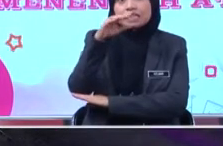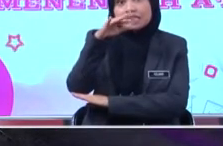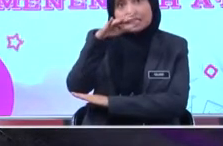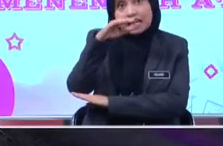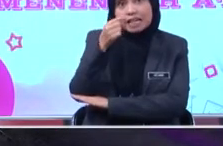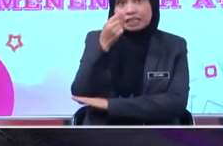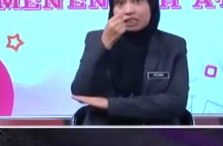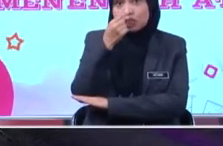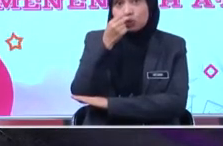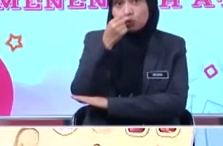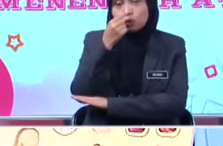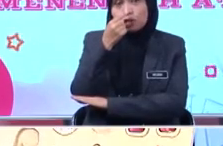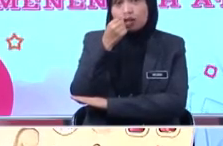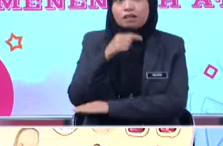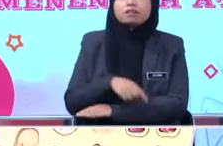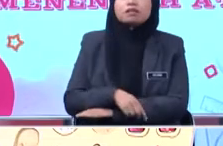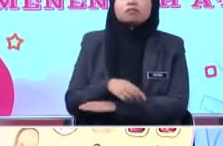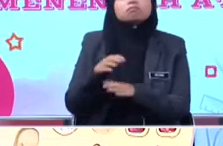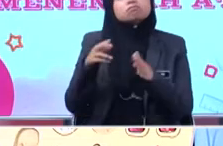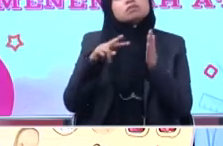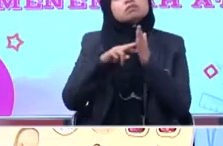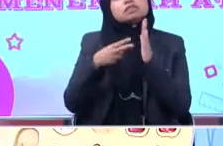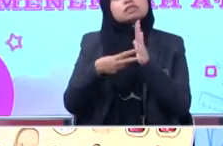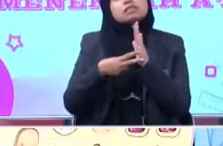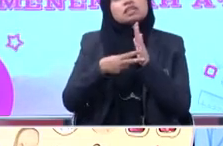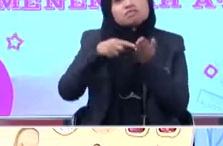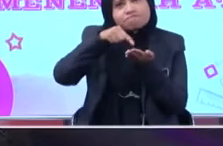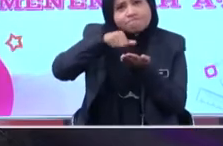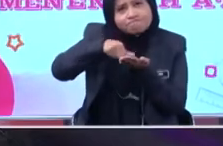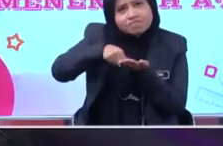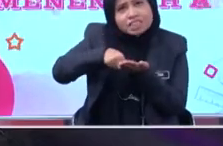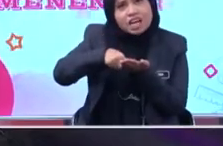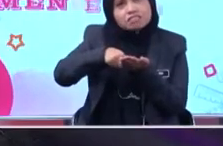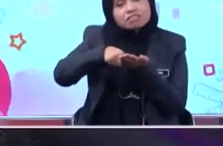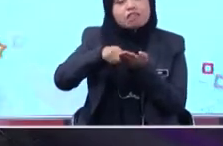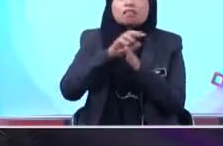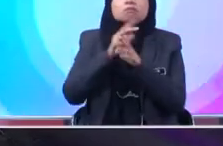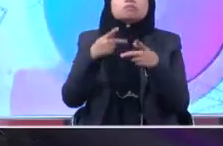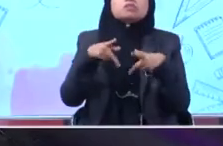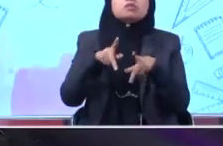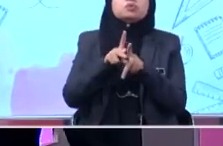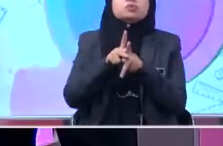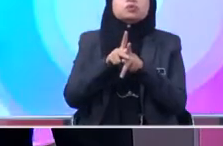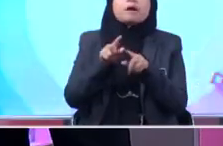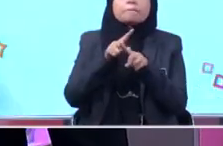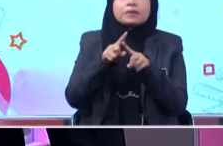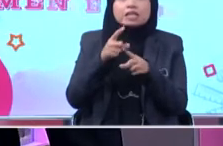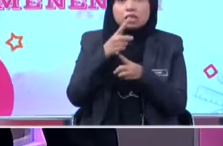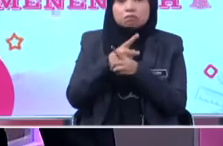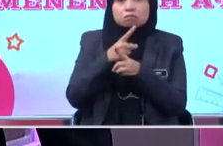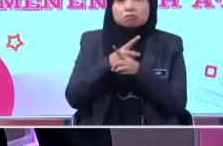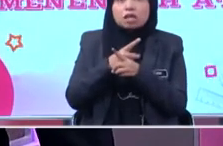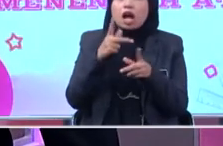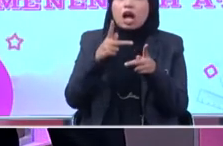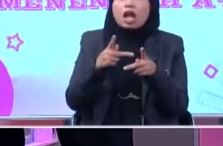gedung pasalnya ketekan kami channel Dapatkah bunyi itu tak perlu tekan tapi sebenarnya kalau untuk